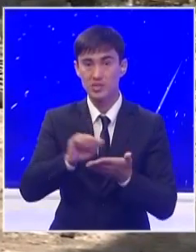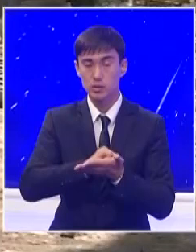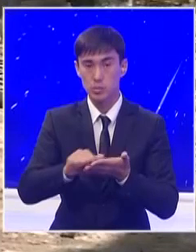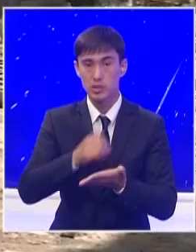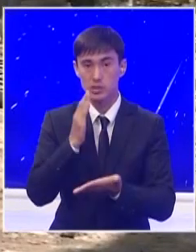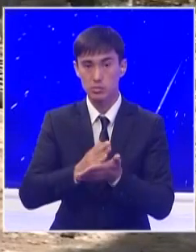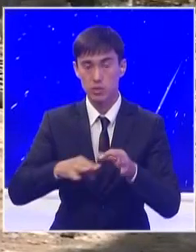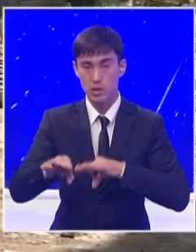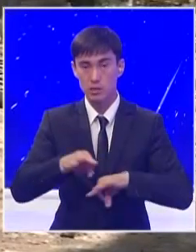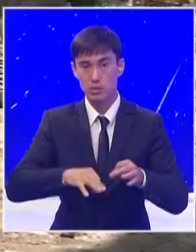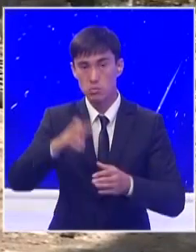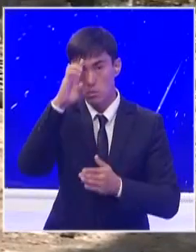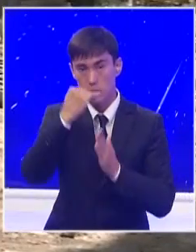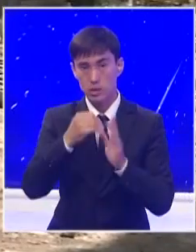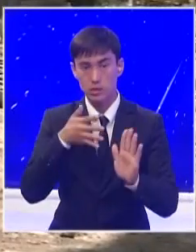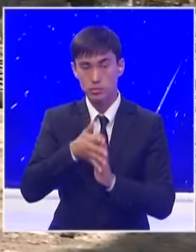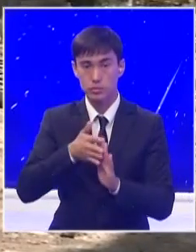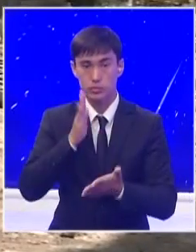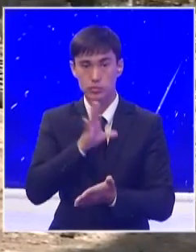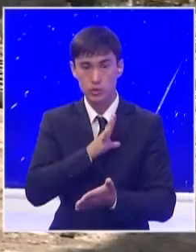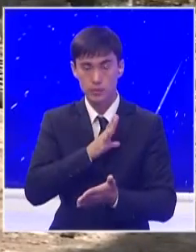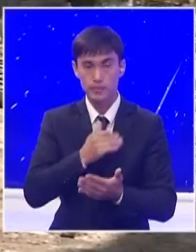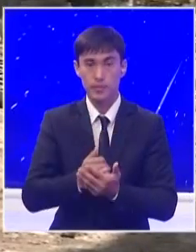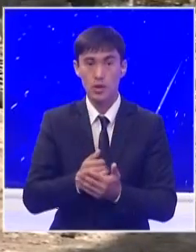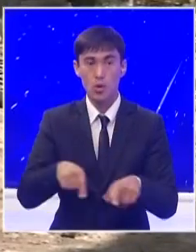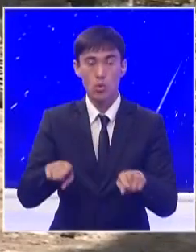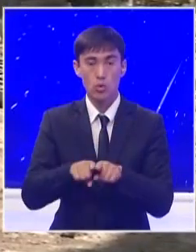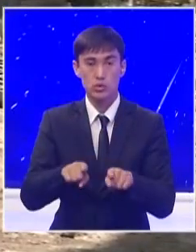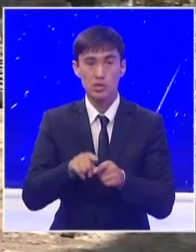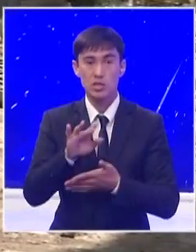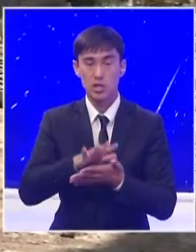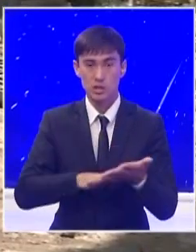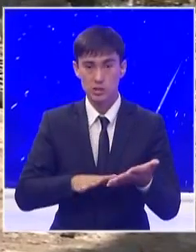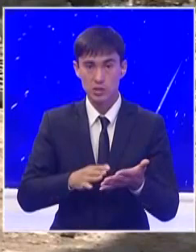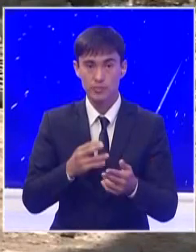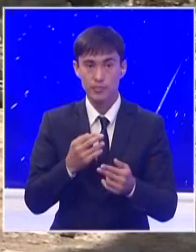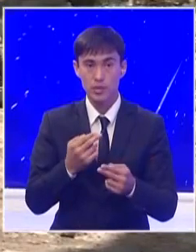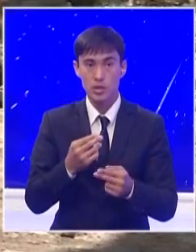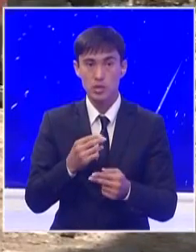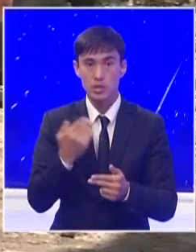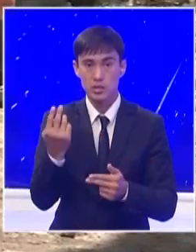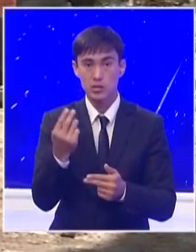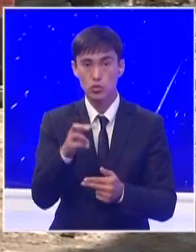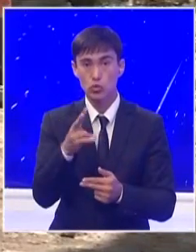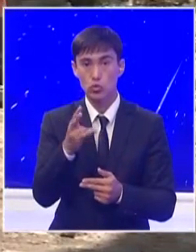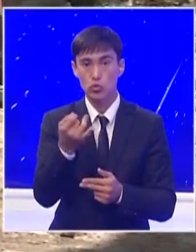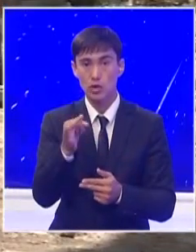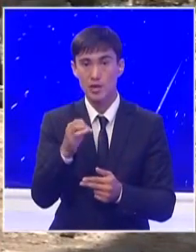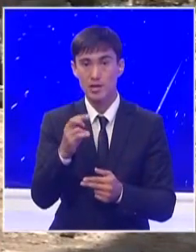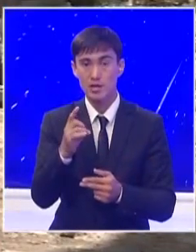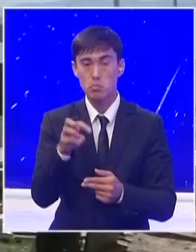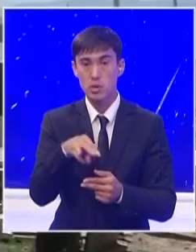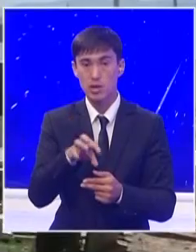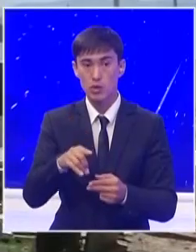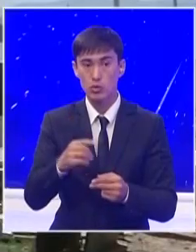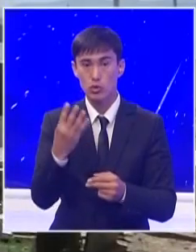бізде проектісі бар, мемлекеттік сараптамадан өткен. Енді осылай жалғастырып, осы Нұрай ықшамауданында көп қабатты тұрғын үйлердің